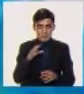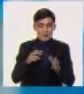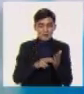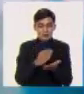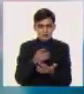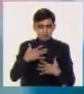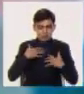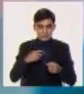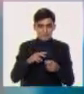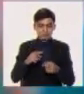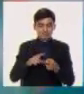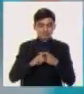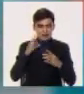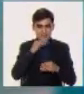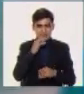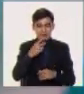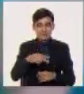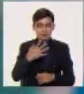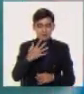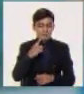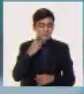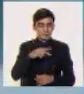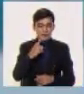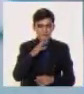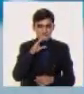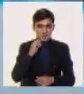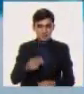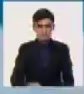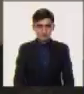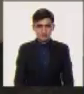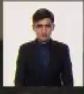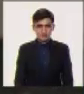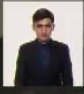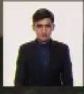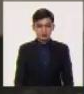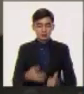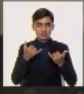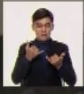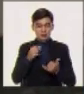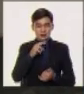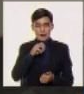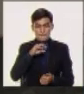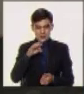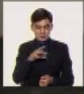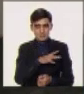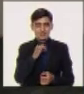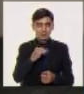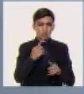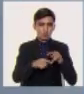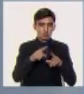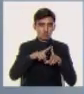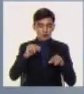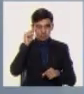здоровье о трудностях обучения в 21 веке эльмира ержанова сегодня дамир уйти муха новую и другим